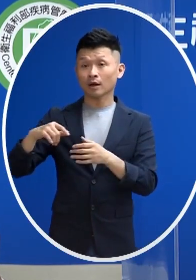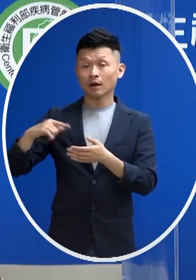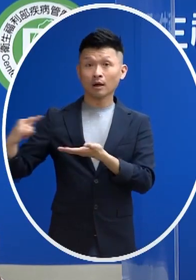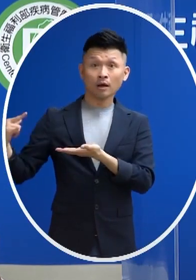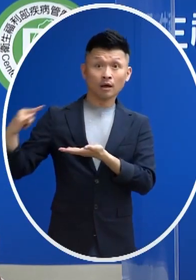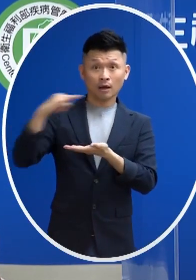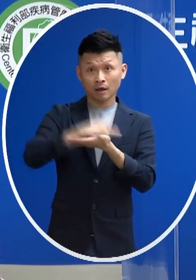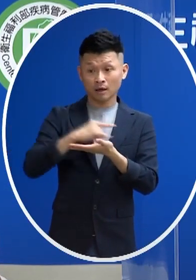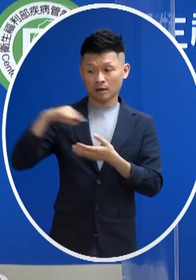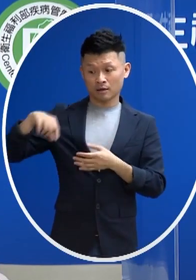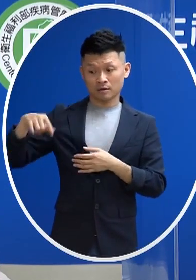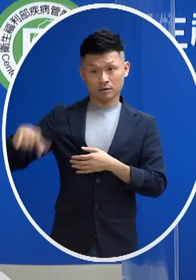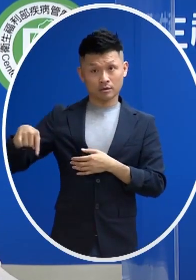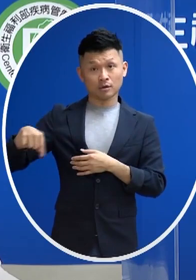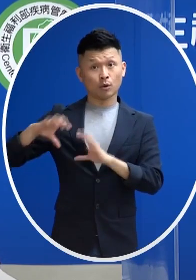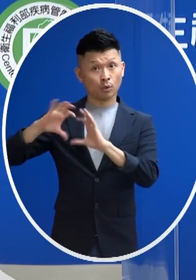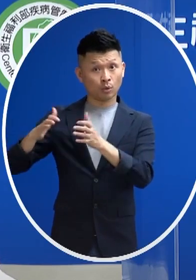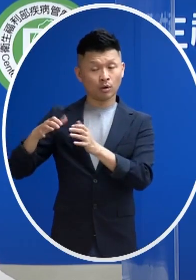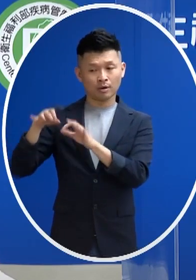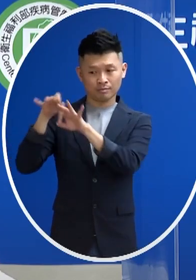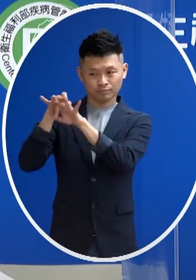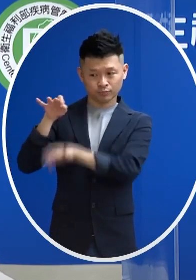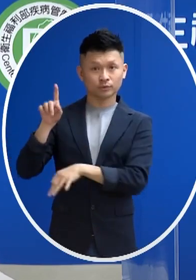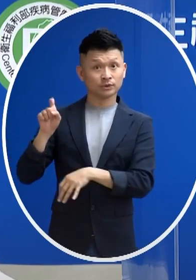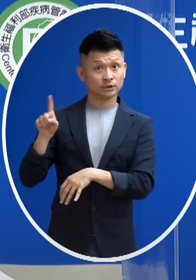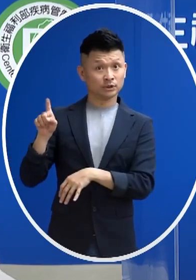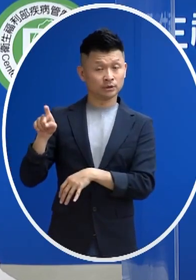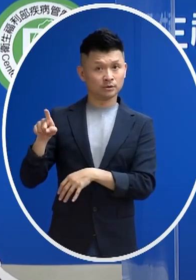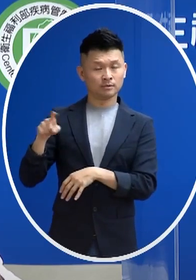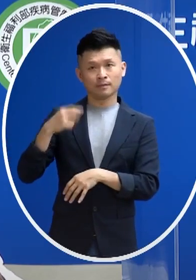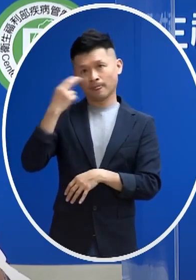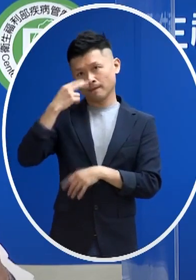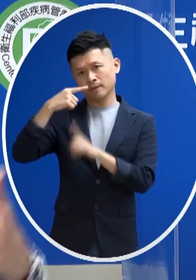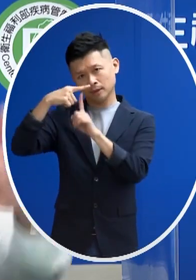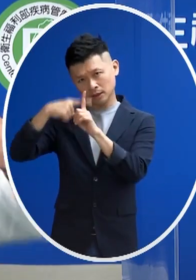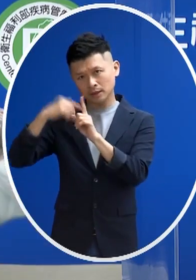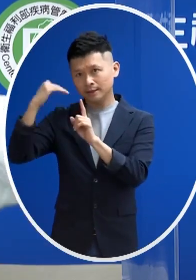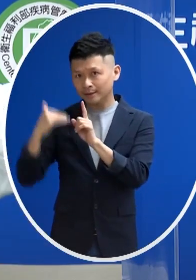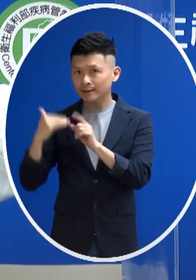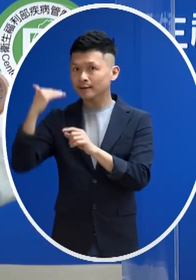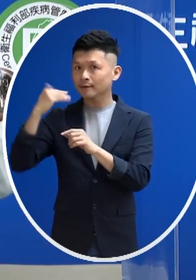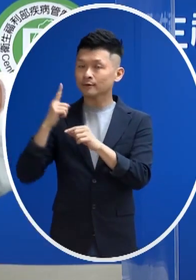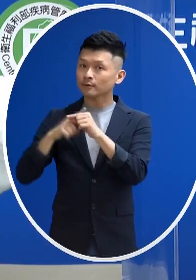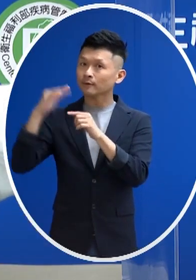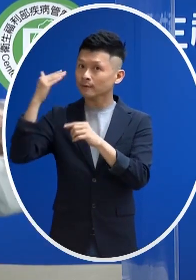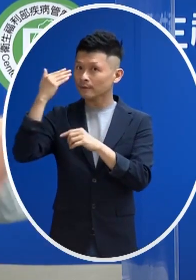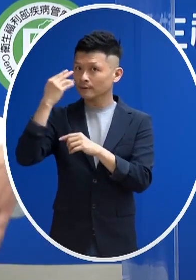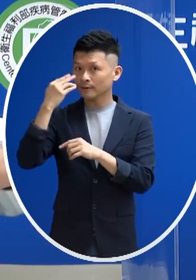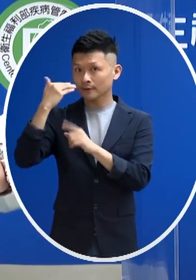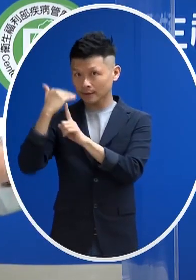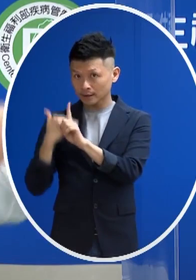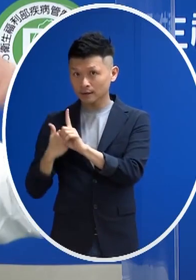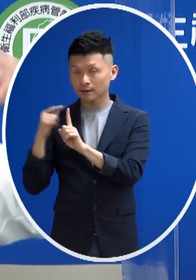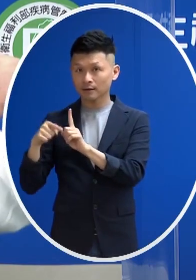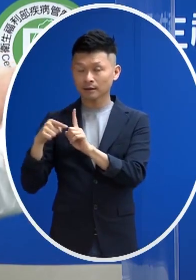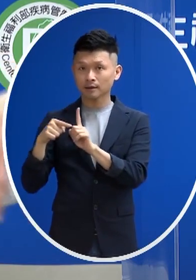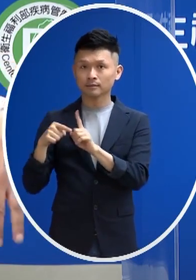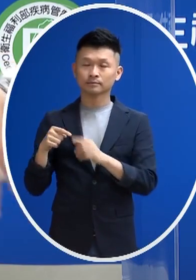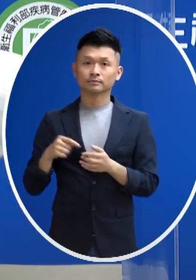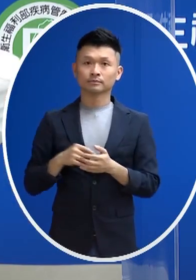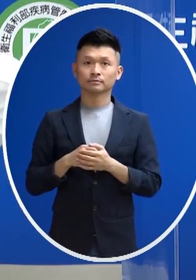险跟中低风险，那是用出发地来做定义。那可是呢，是要在这个大框框里面，